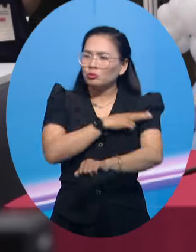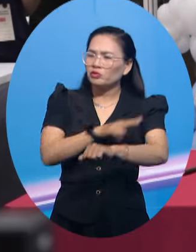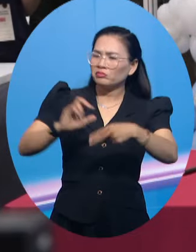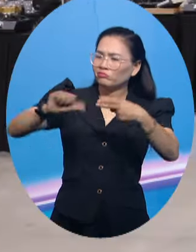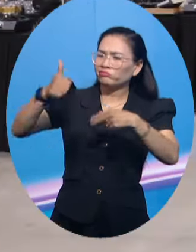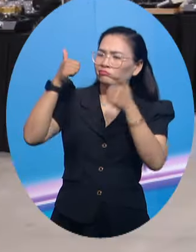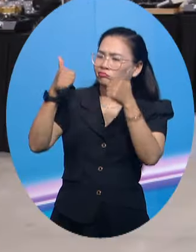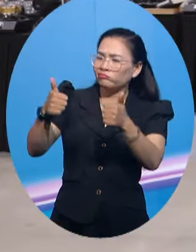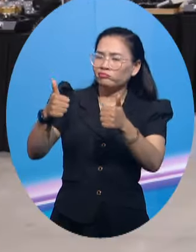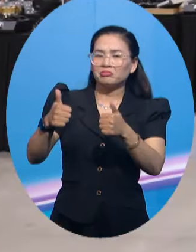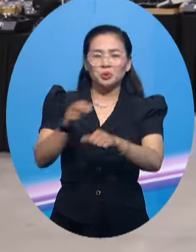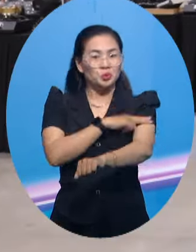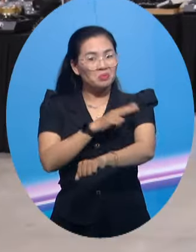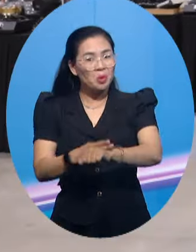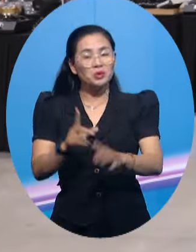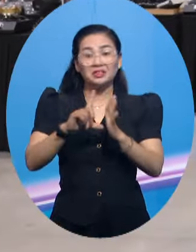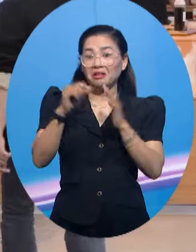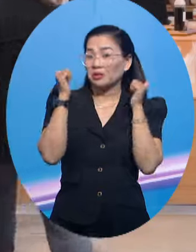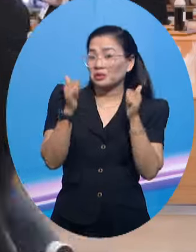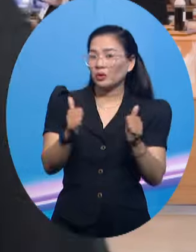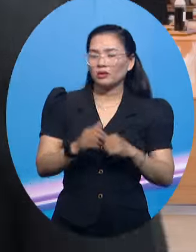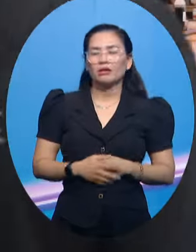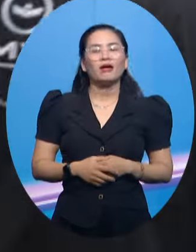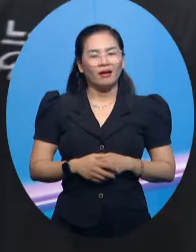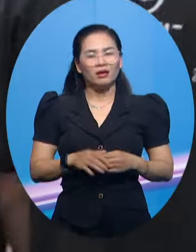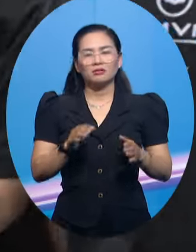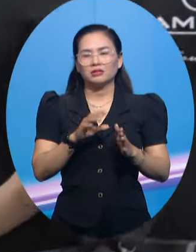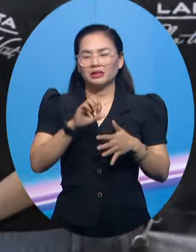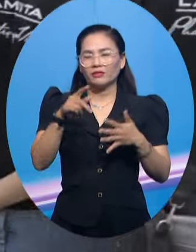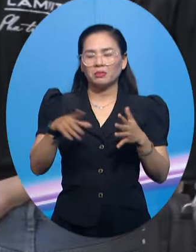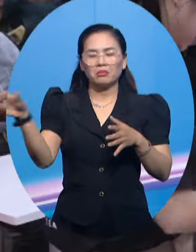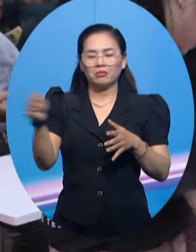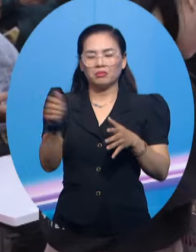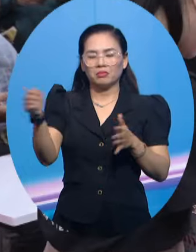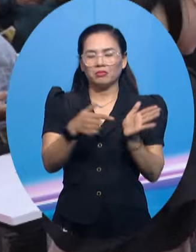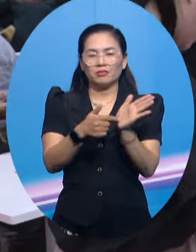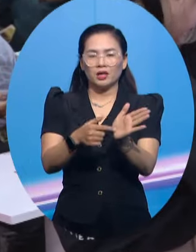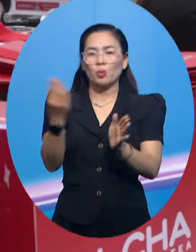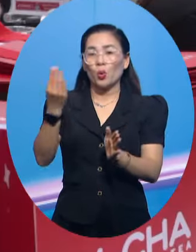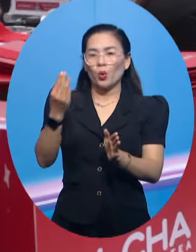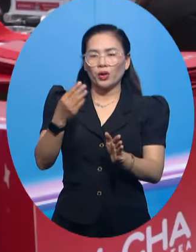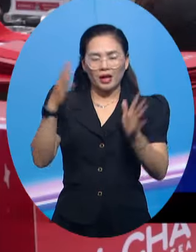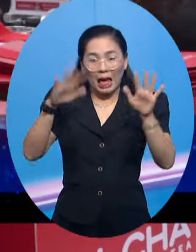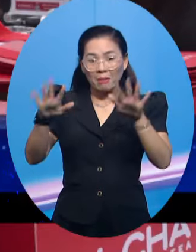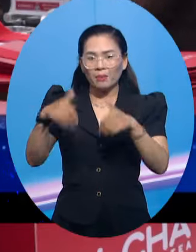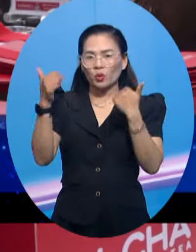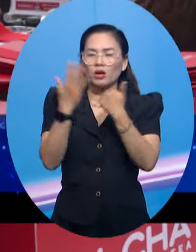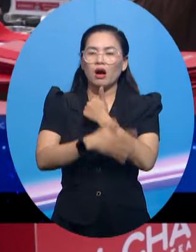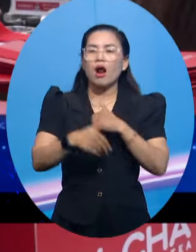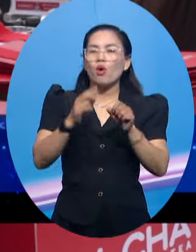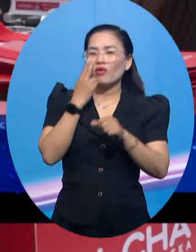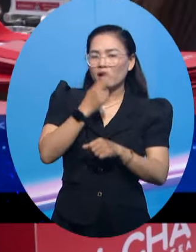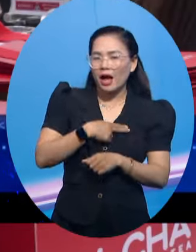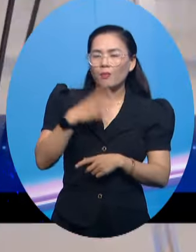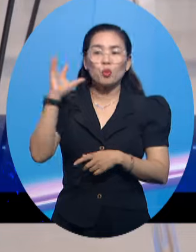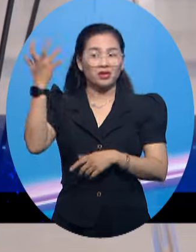đánh giá cao cả về quy mô lẫn chất lượng khi mỗi thương hiệu được lựa chọn tham gia đều là các mô hình đã được triển khai thành công tại Việt Nam và quốc